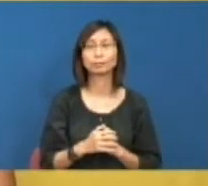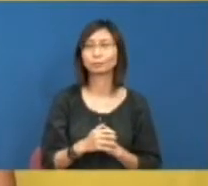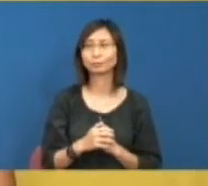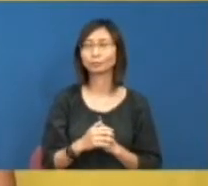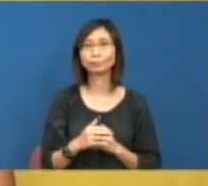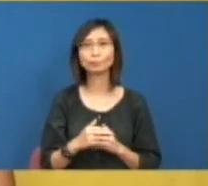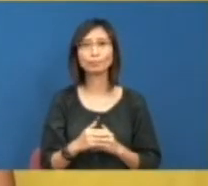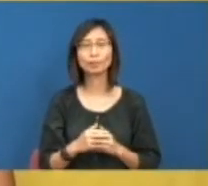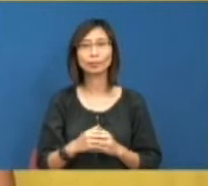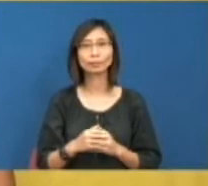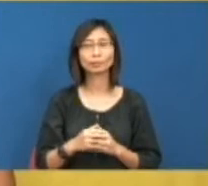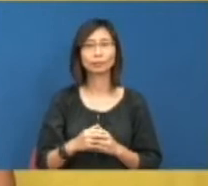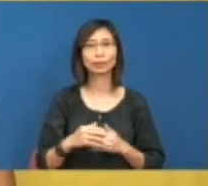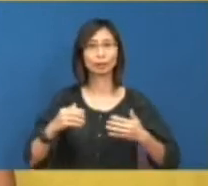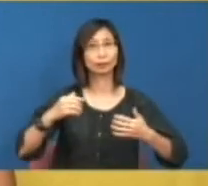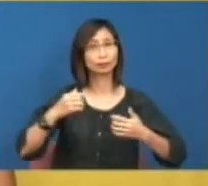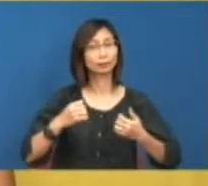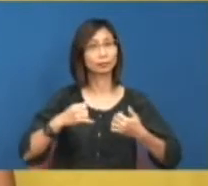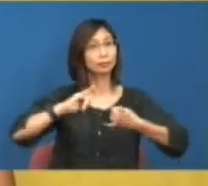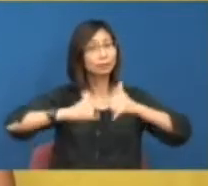即係無產階級革命嘅理論，或者係